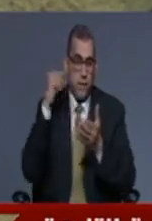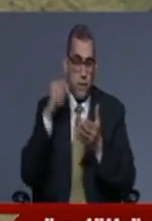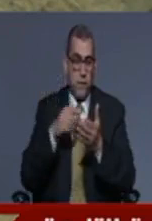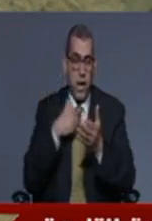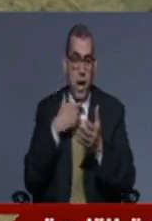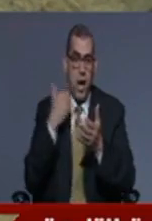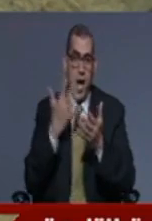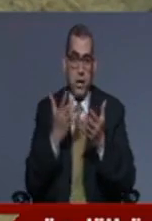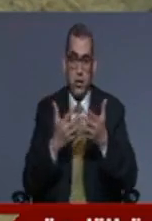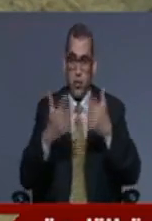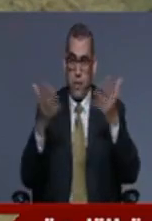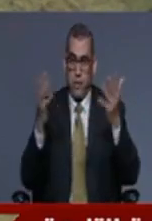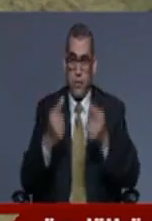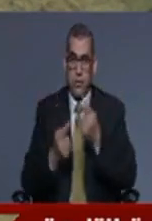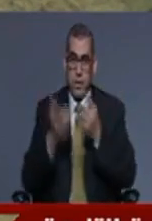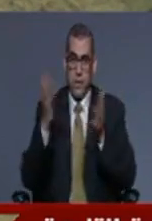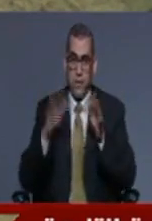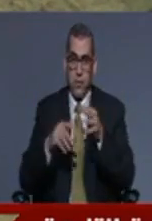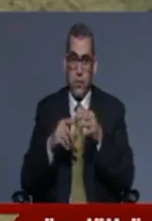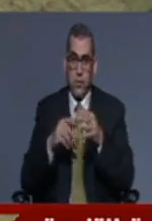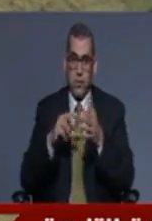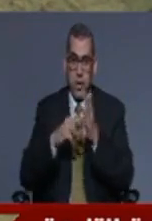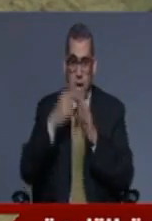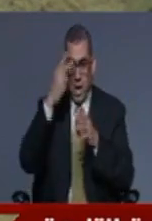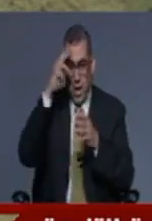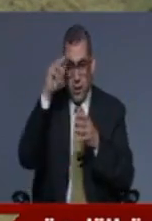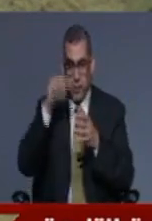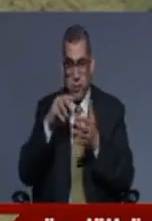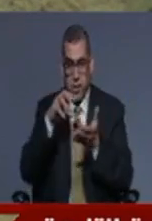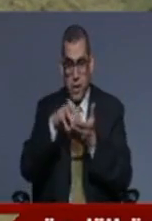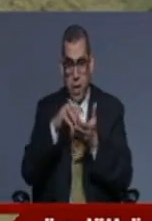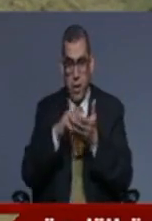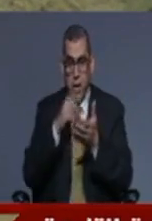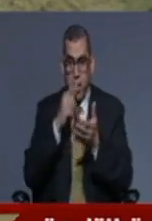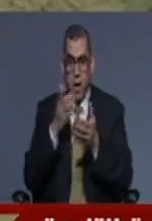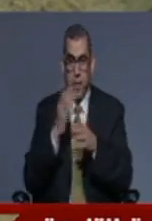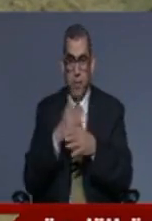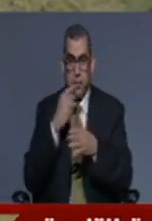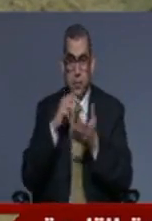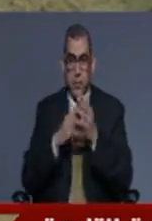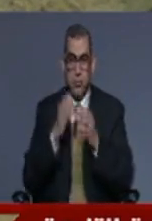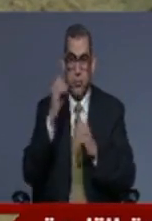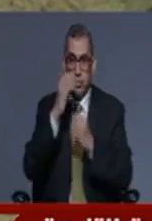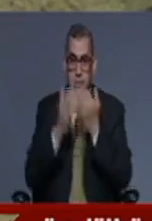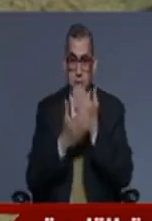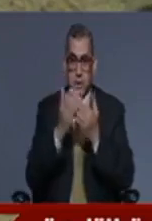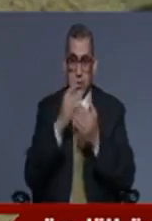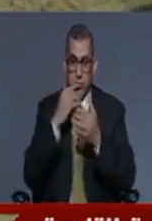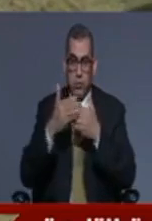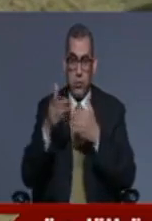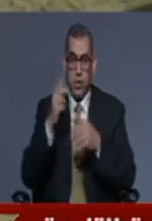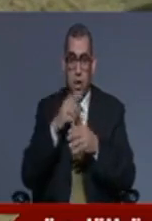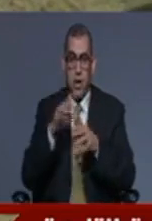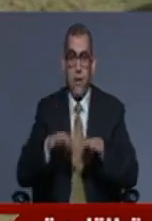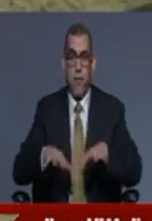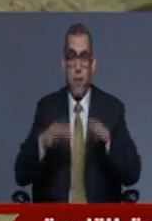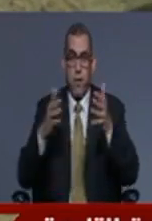والتي ما يعني أن لدينا طاقة متجددة وكمية وفيرة،